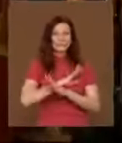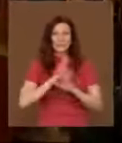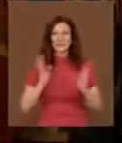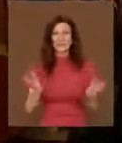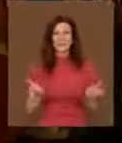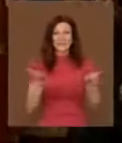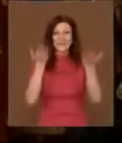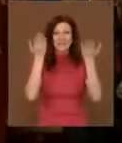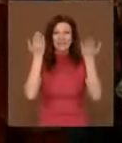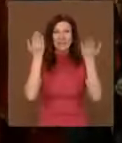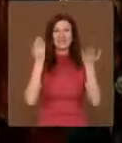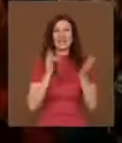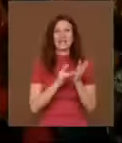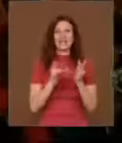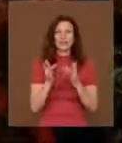Възкресението.